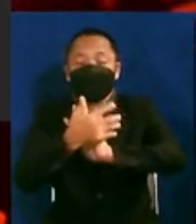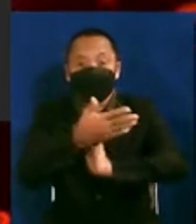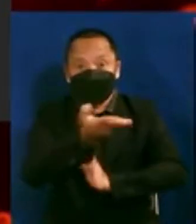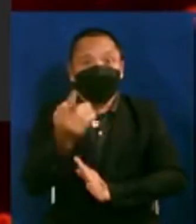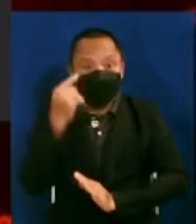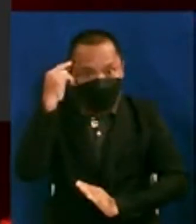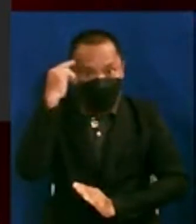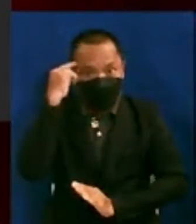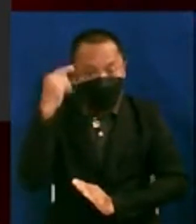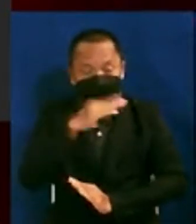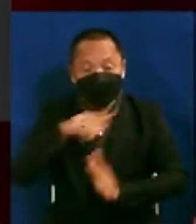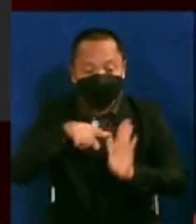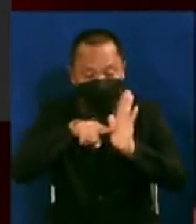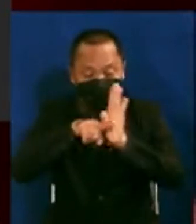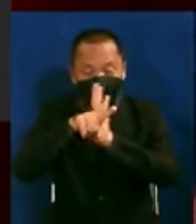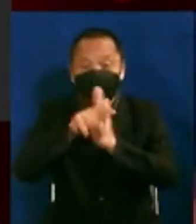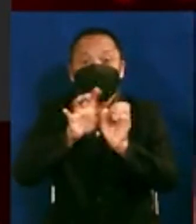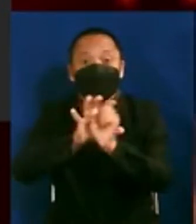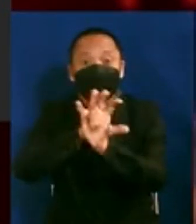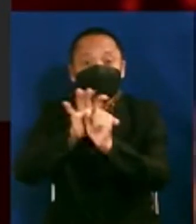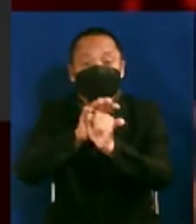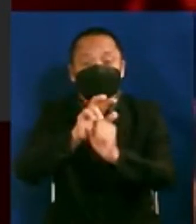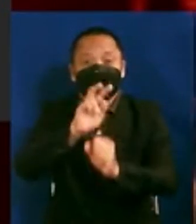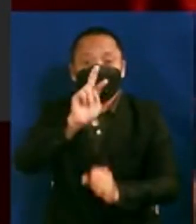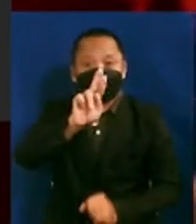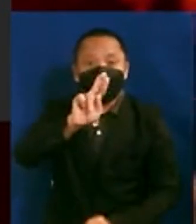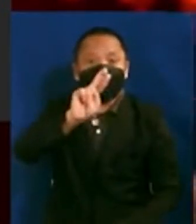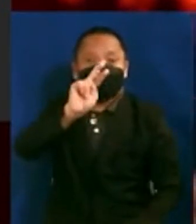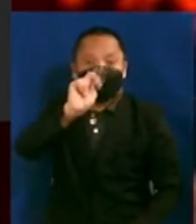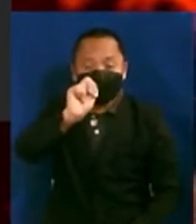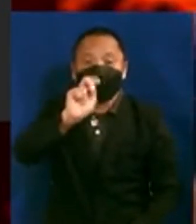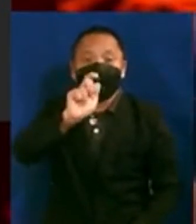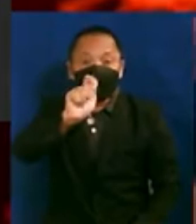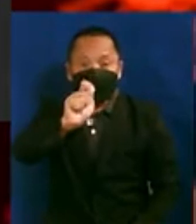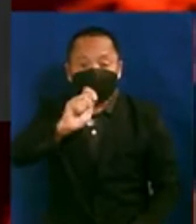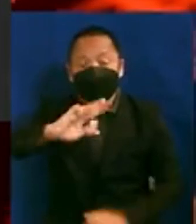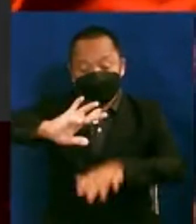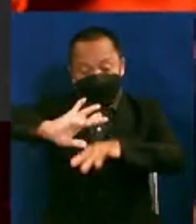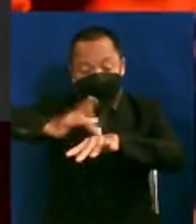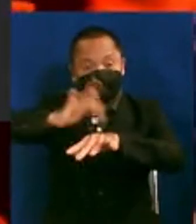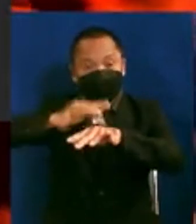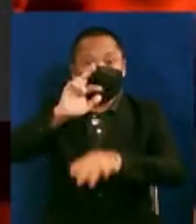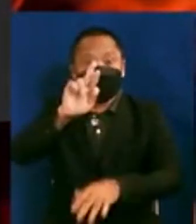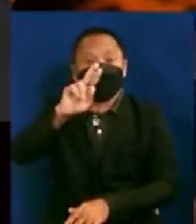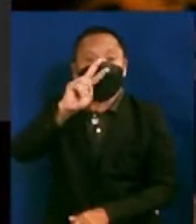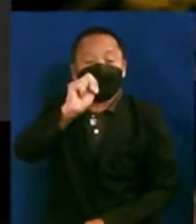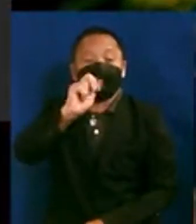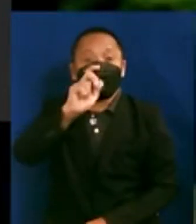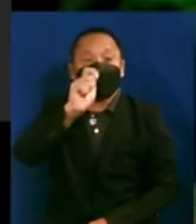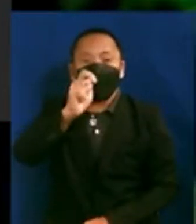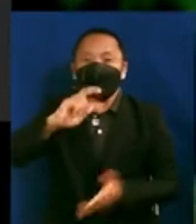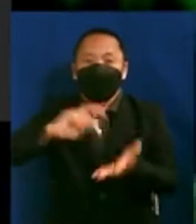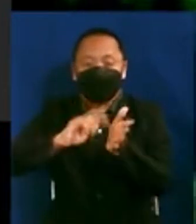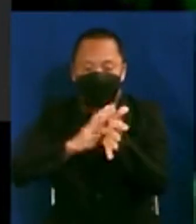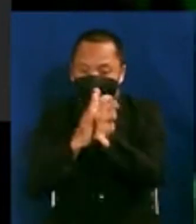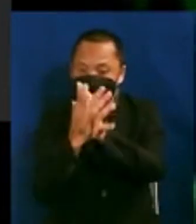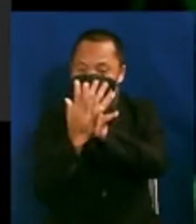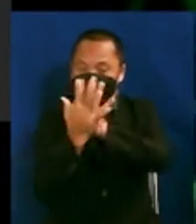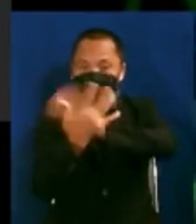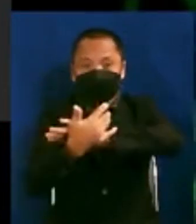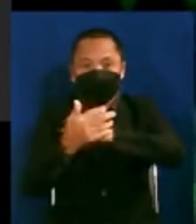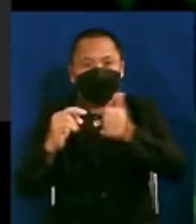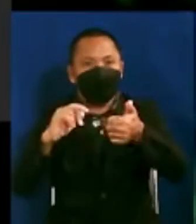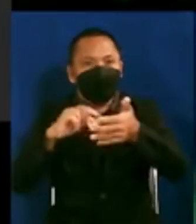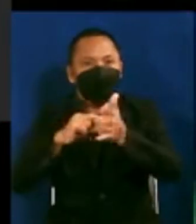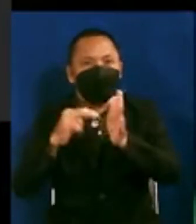ครับว่าไวรัสนี้เป็นไวรัส RNAธรรมชาติของไวรัส RNA นี้มีการกลายพันธุ์ถือเป็นภ